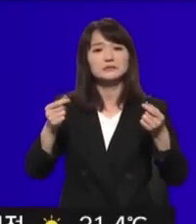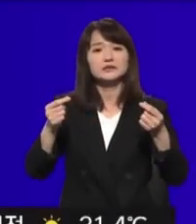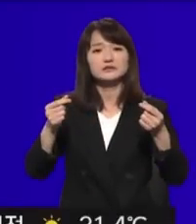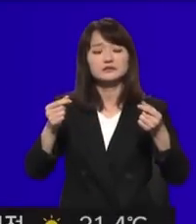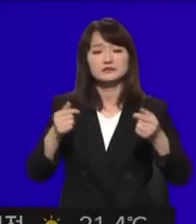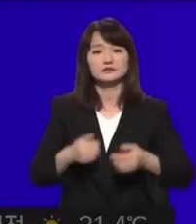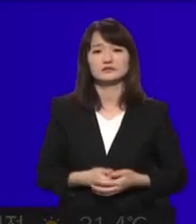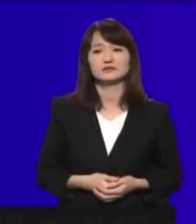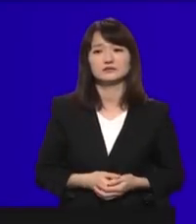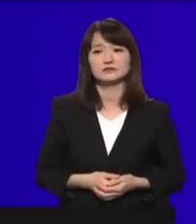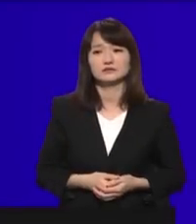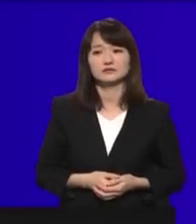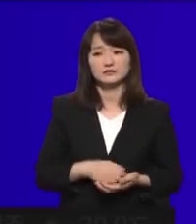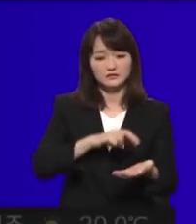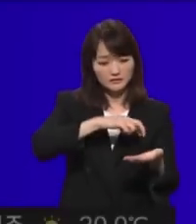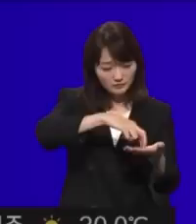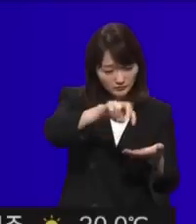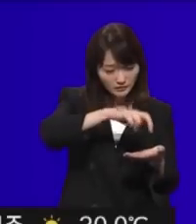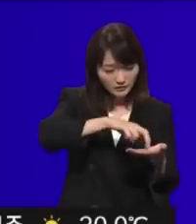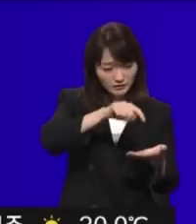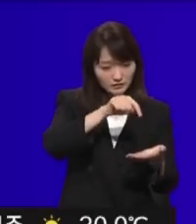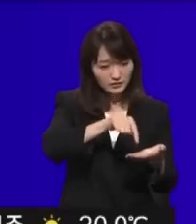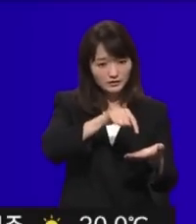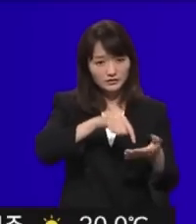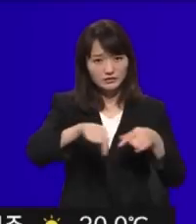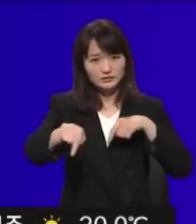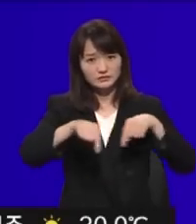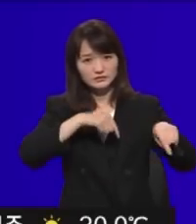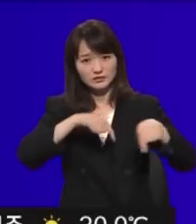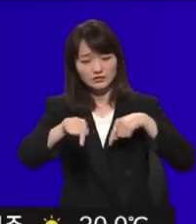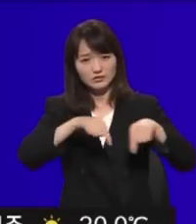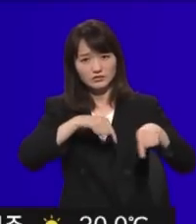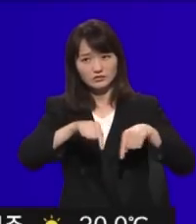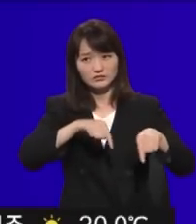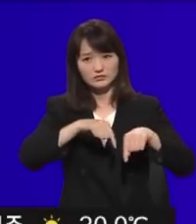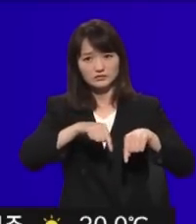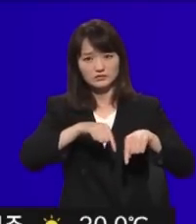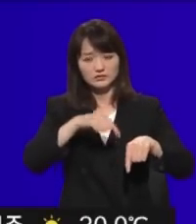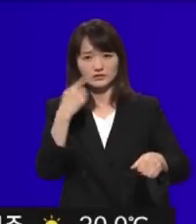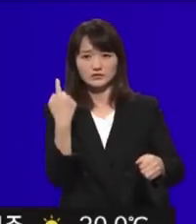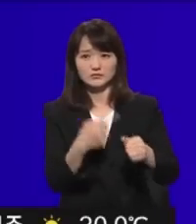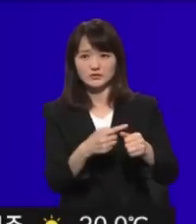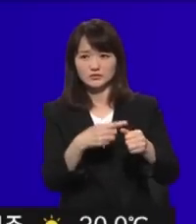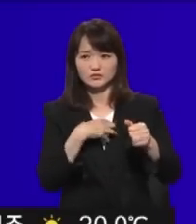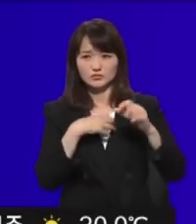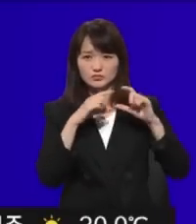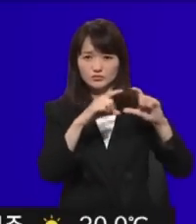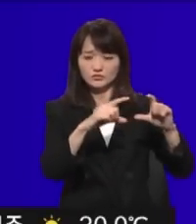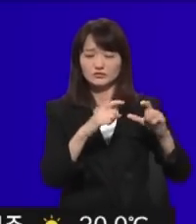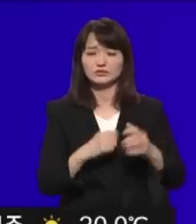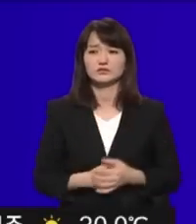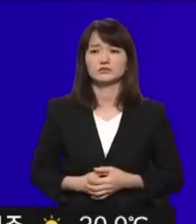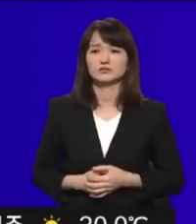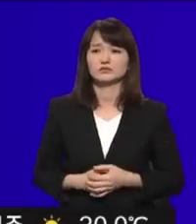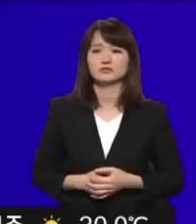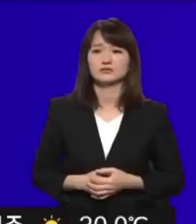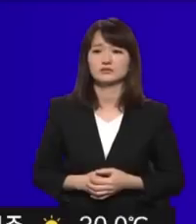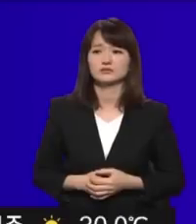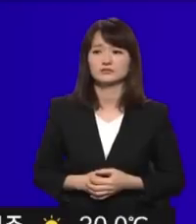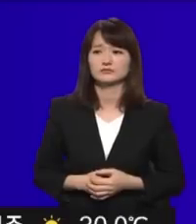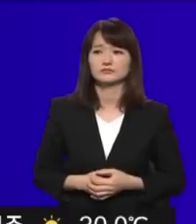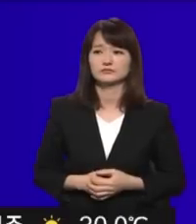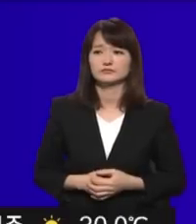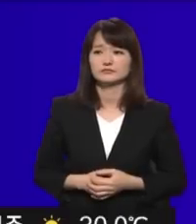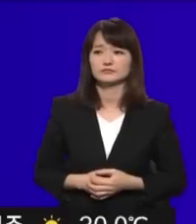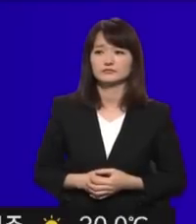같은데 만화로 정치 생태를 풍자하는 것은 경고의 대상이 되고 서슬 풀었던 시절에 쿠데타를